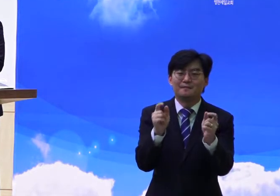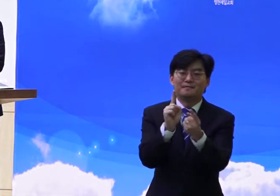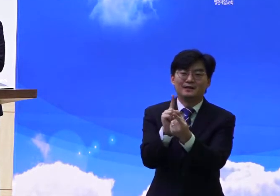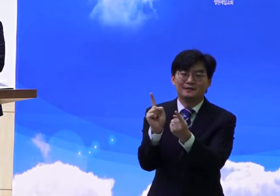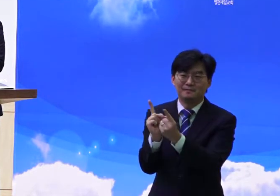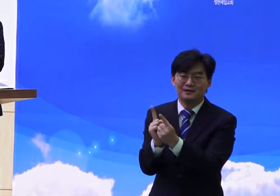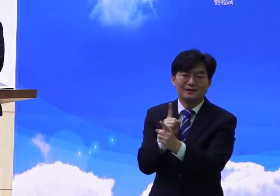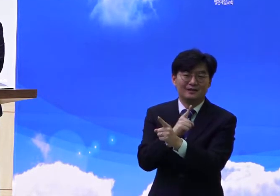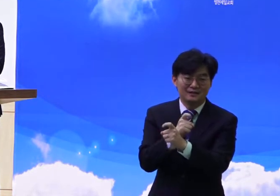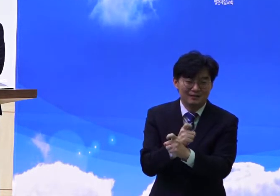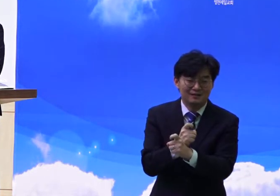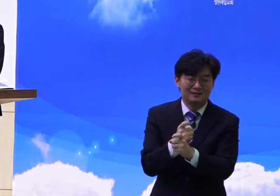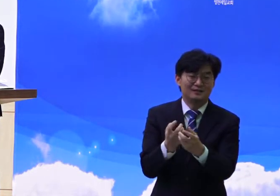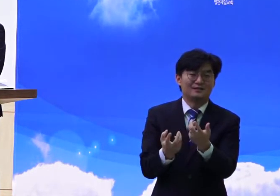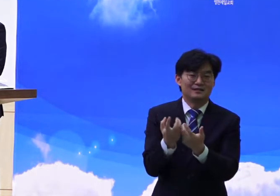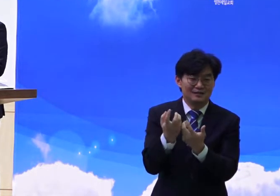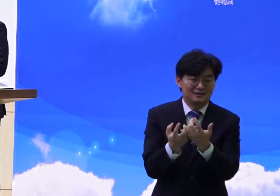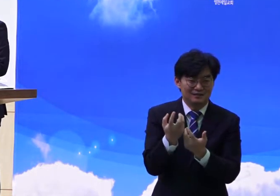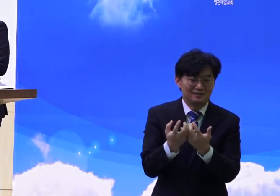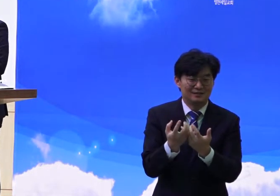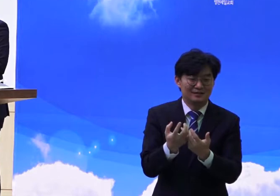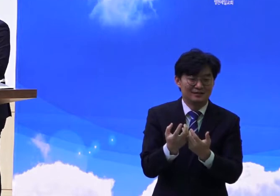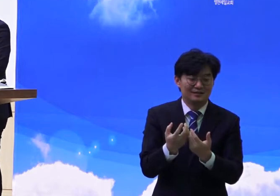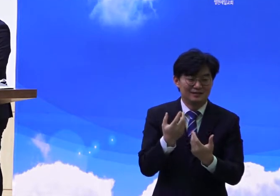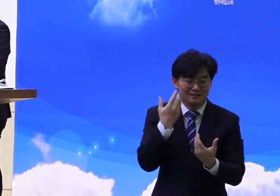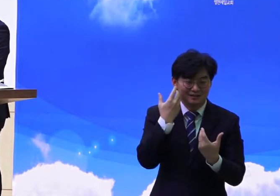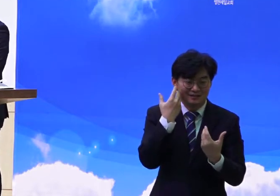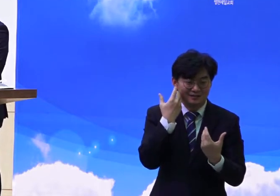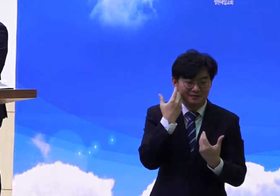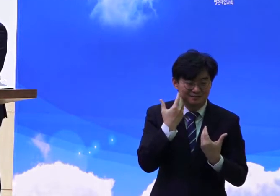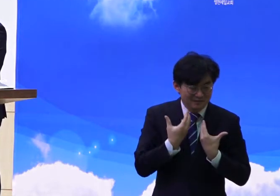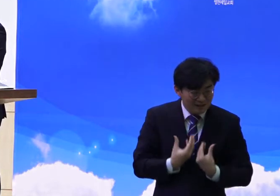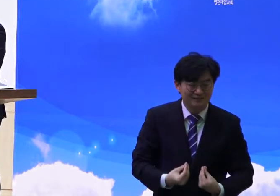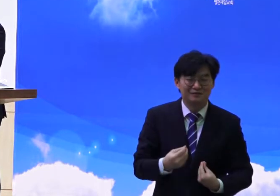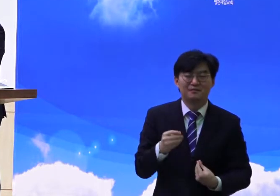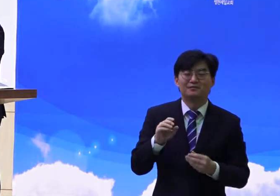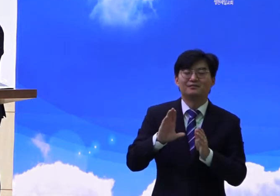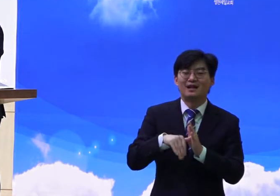계속 겪으면서 현실 속에서 마음이 상하게 되기도 합니다.